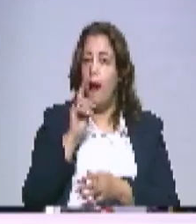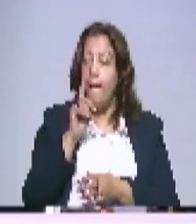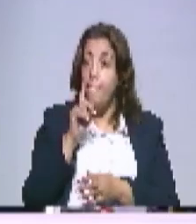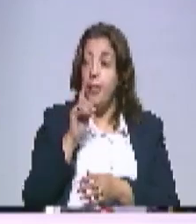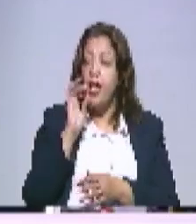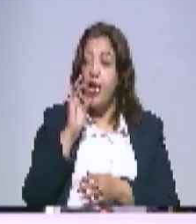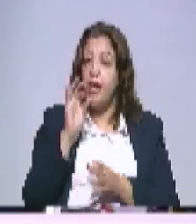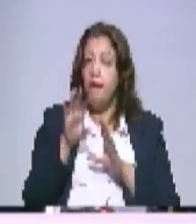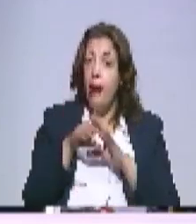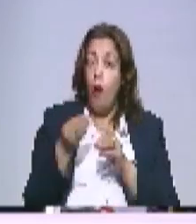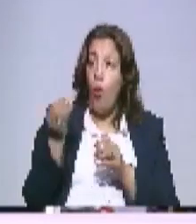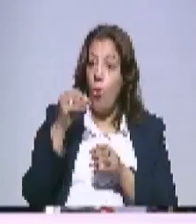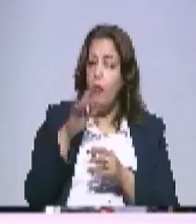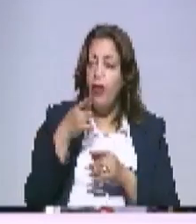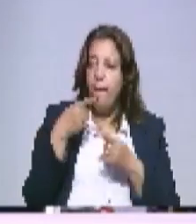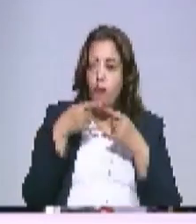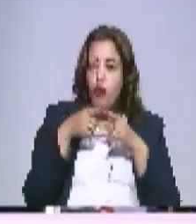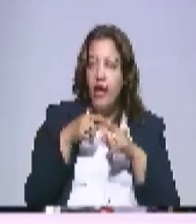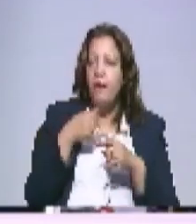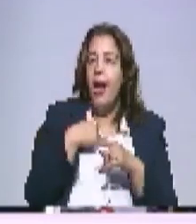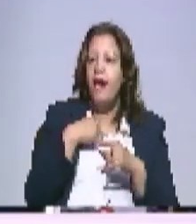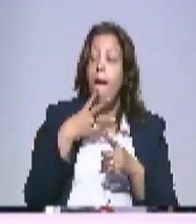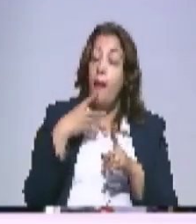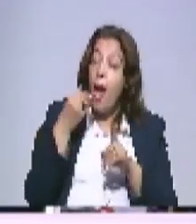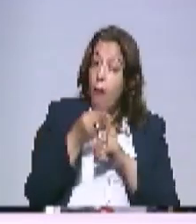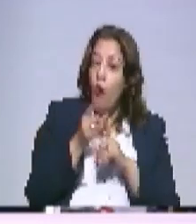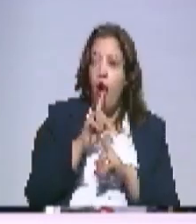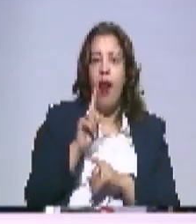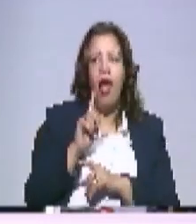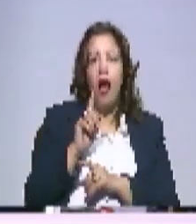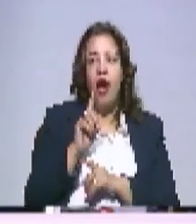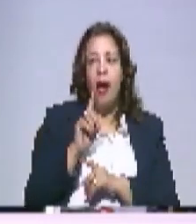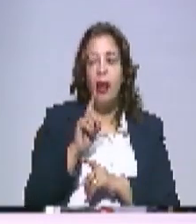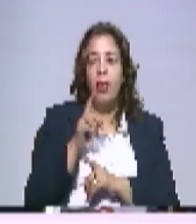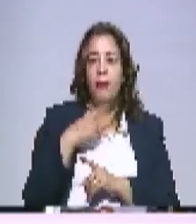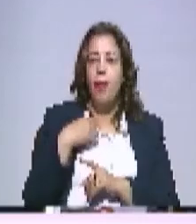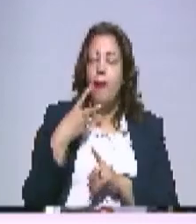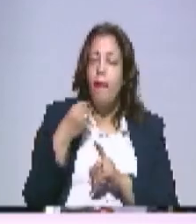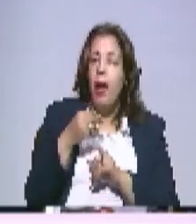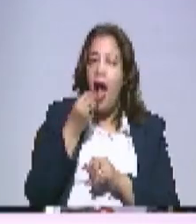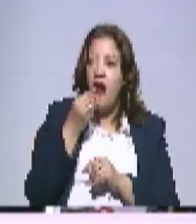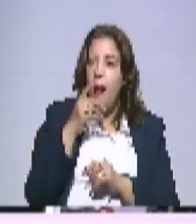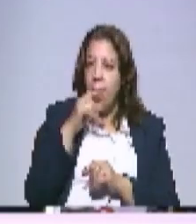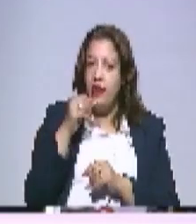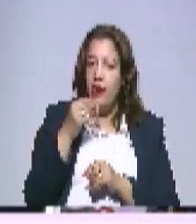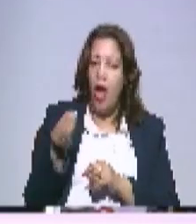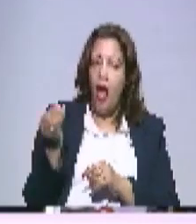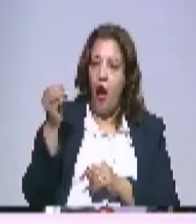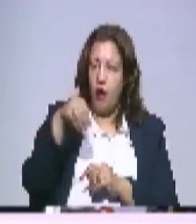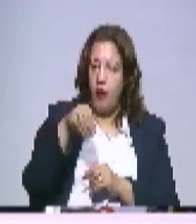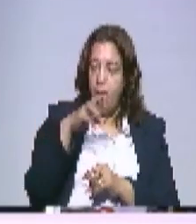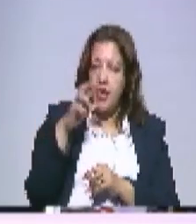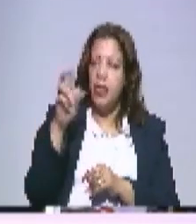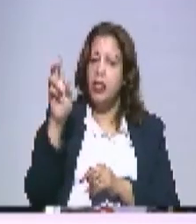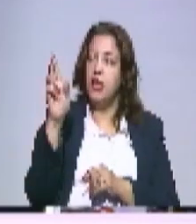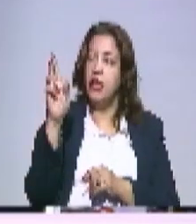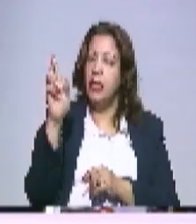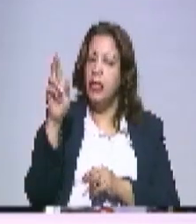تيجي تستعمليه في حاجة على حسب انت بتحبيه في ايه. يعني زي انا دلوقتي حاطط